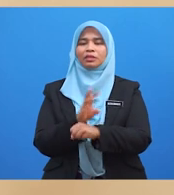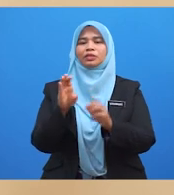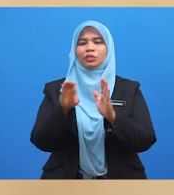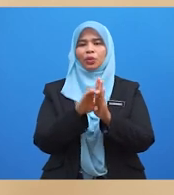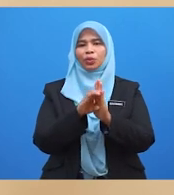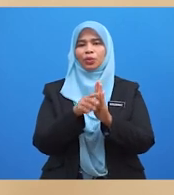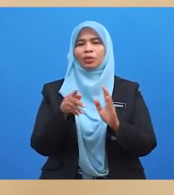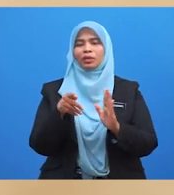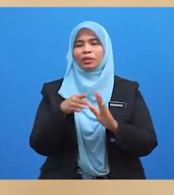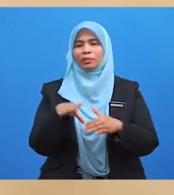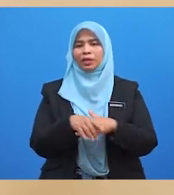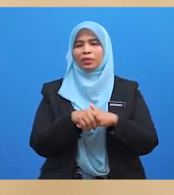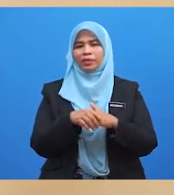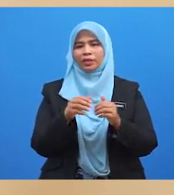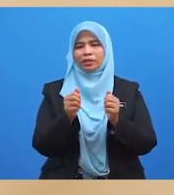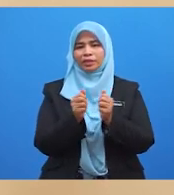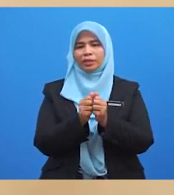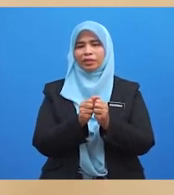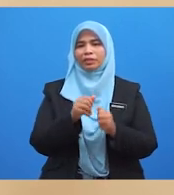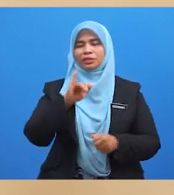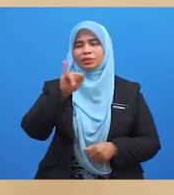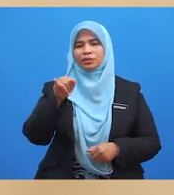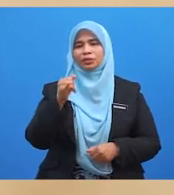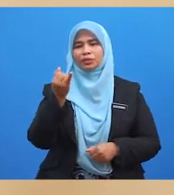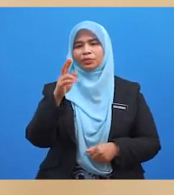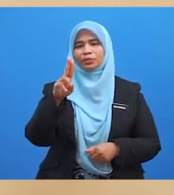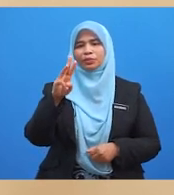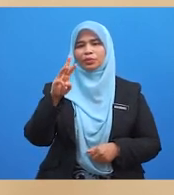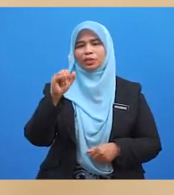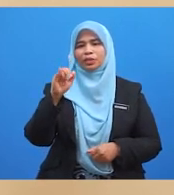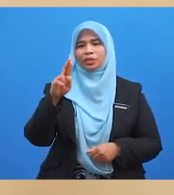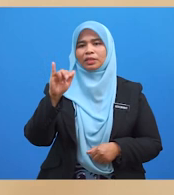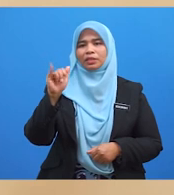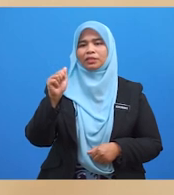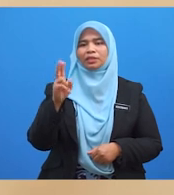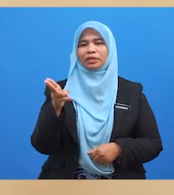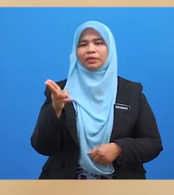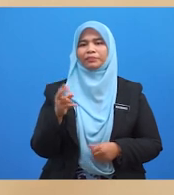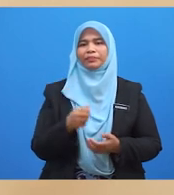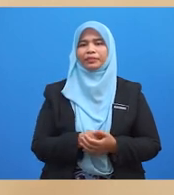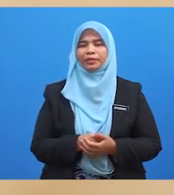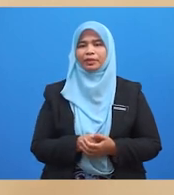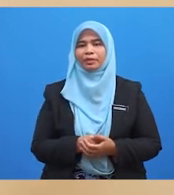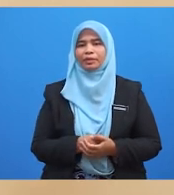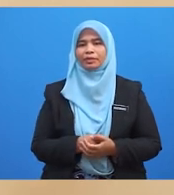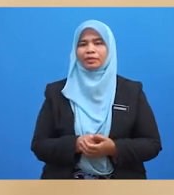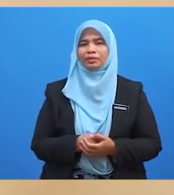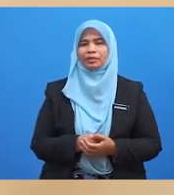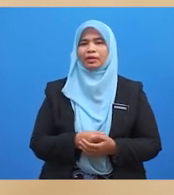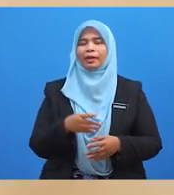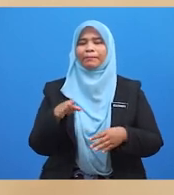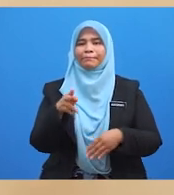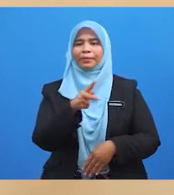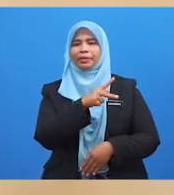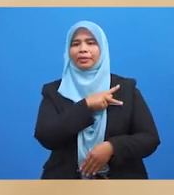perkahwinan Baginda dengan Juwairiyah binti Al-Haris, puteri bangsawan kepada Al-Haris bin Dirar, pemimpin